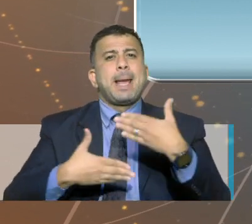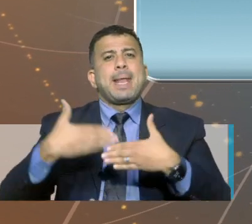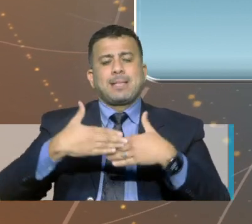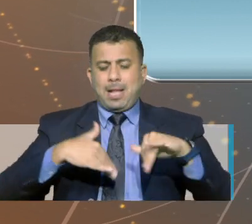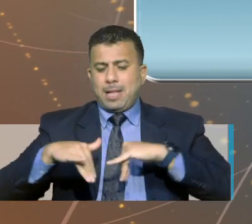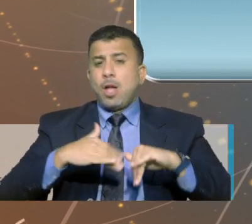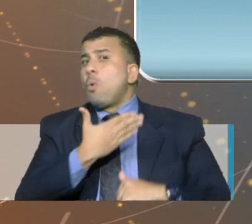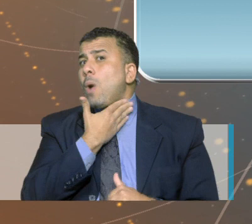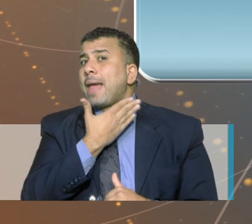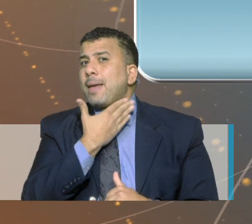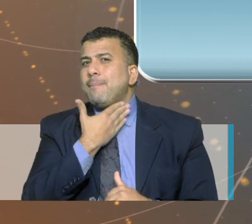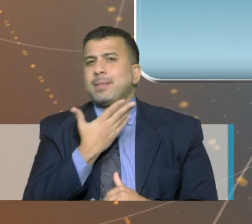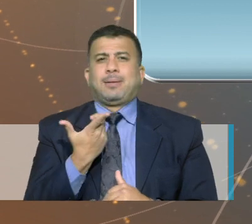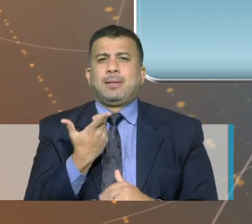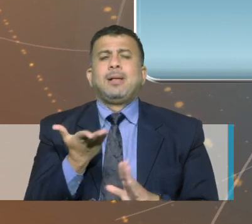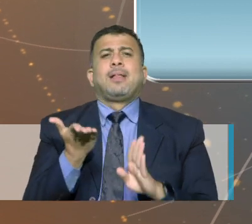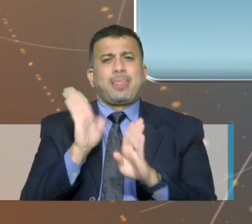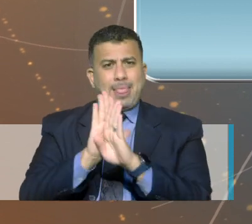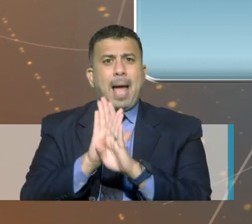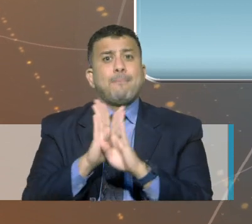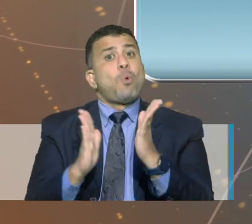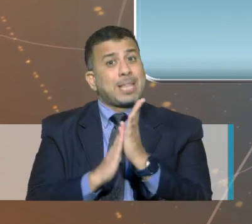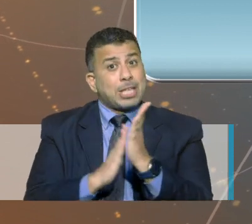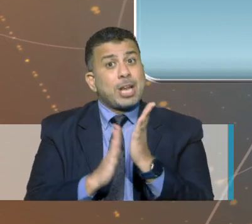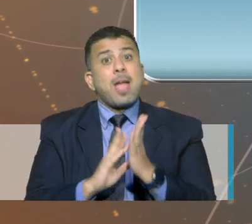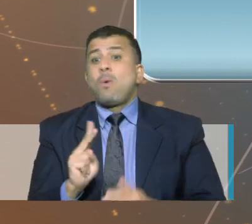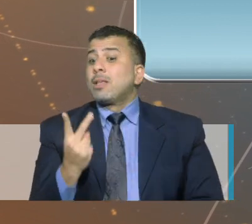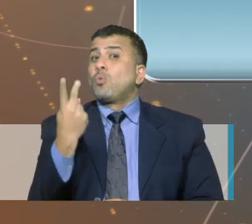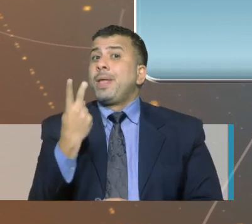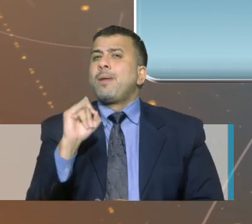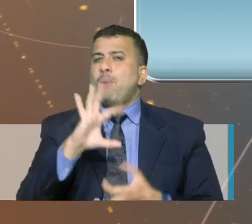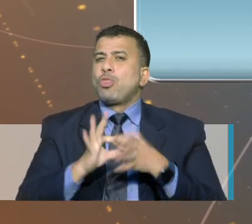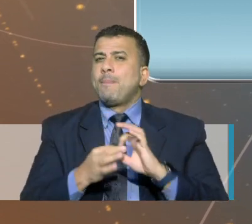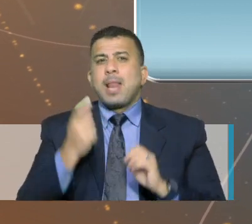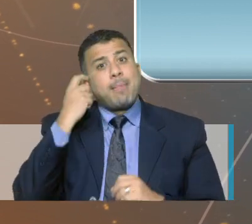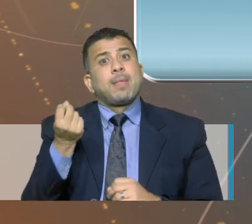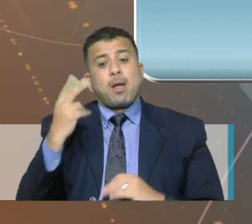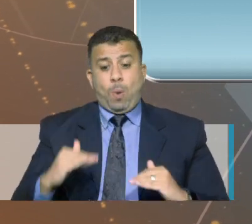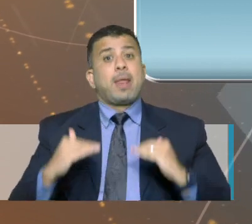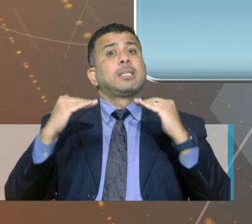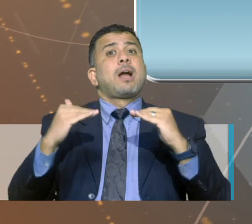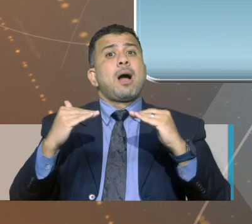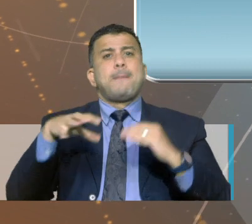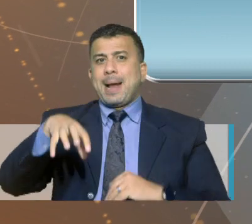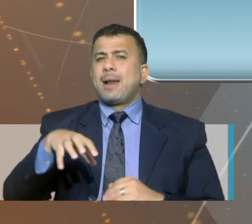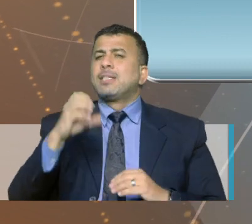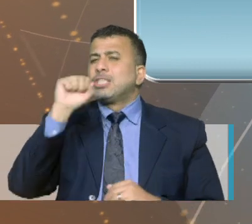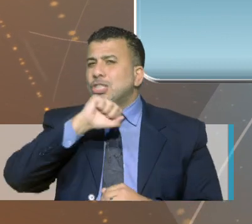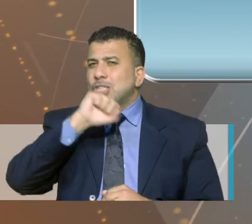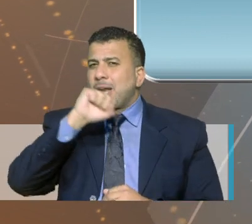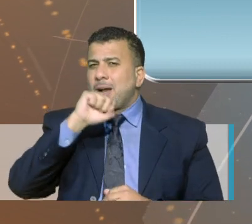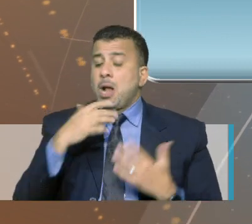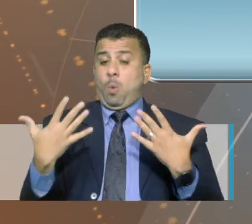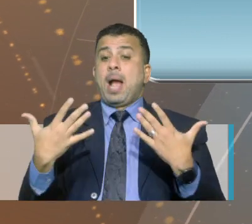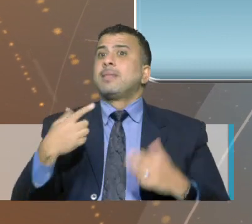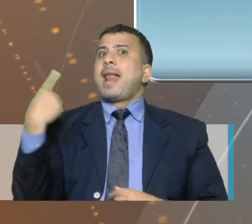ذي بنيه تحتيه وخدمات دعمي وتشجيعي وتطوير منظومه الابتكار للارتقاء بمكانه